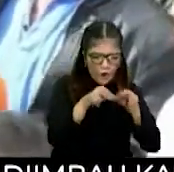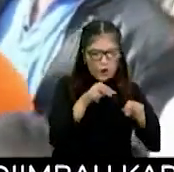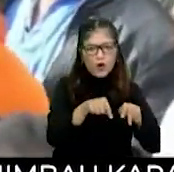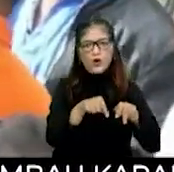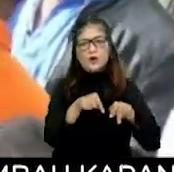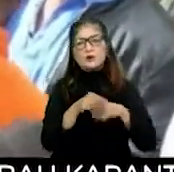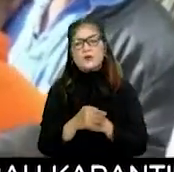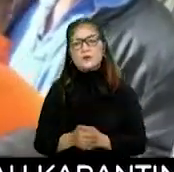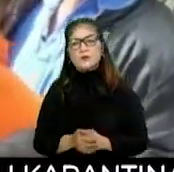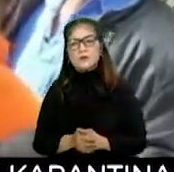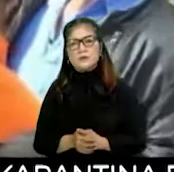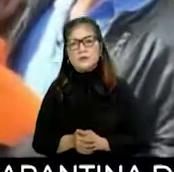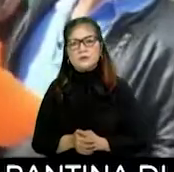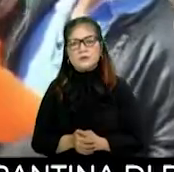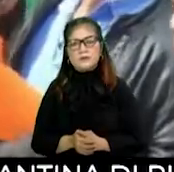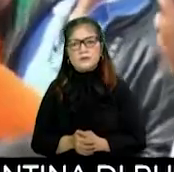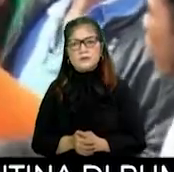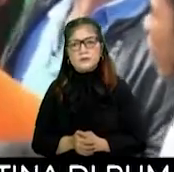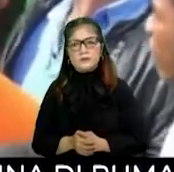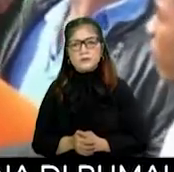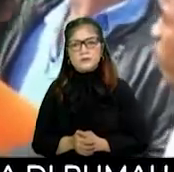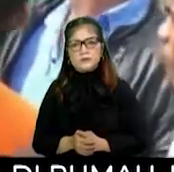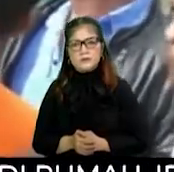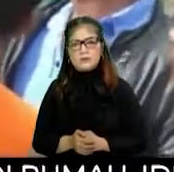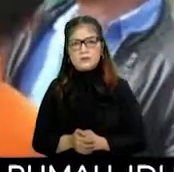Kabupaten Toba, Sumatera Utara, Aris Fernando Manalu, iNews, melaporkan.